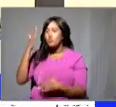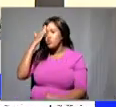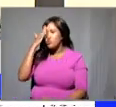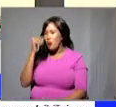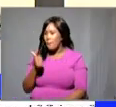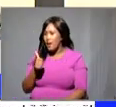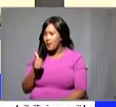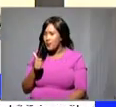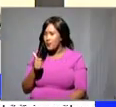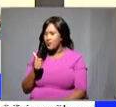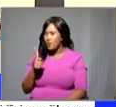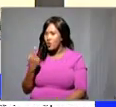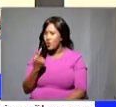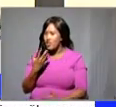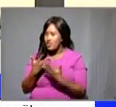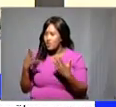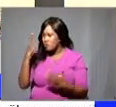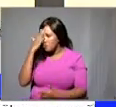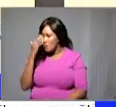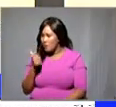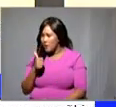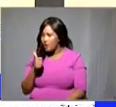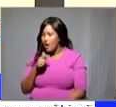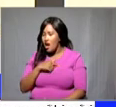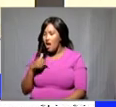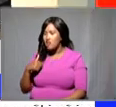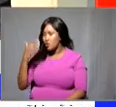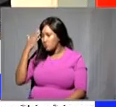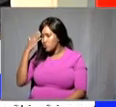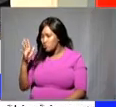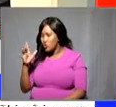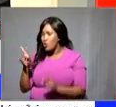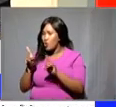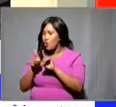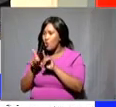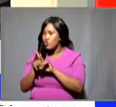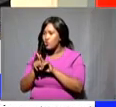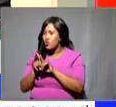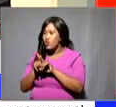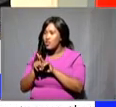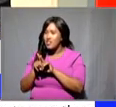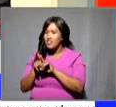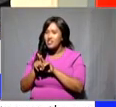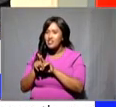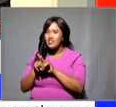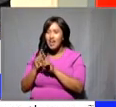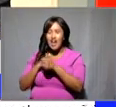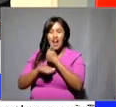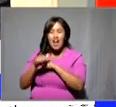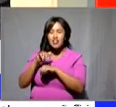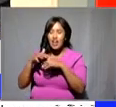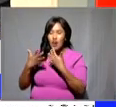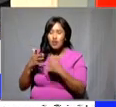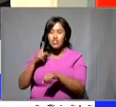na already ri andu ni mara wakonetire tutiramenya oso iku behave atia. Okay. Yani